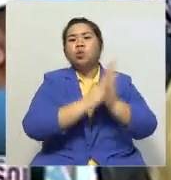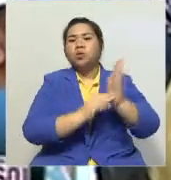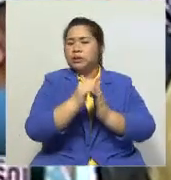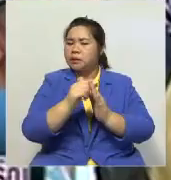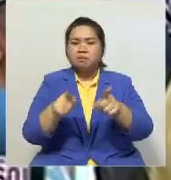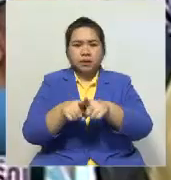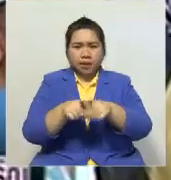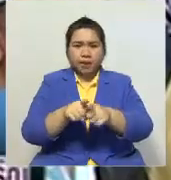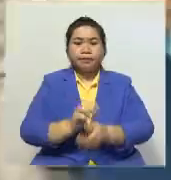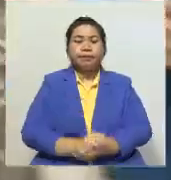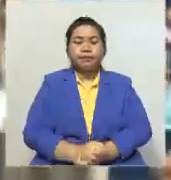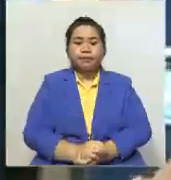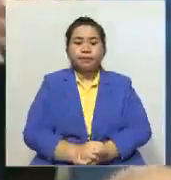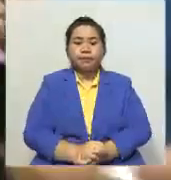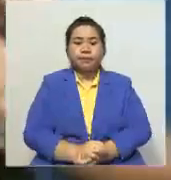ดือน